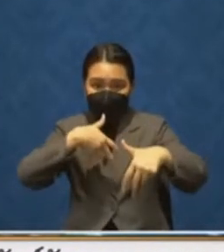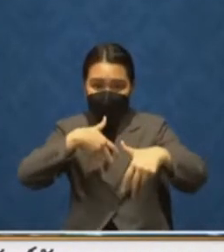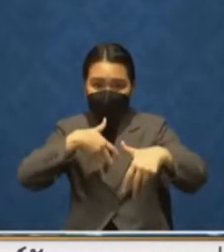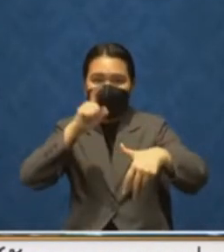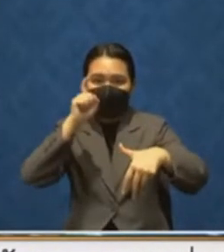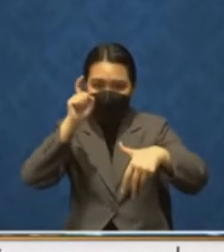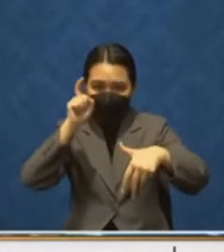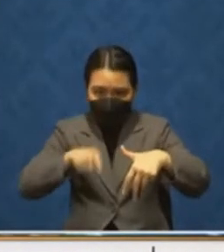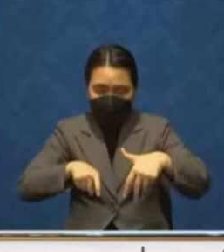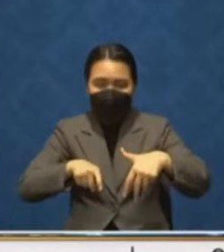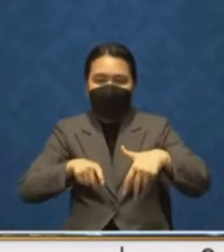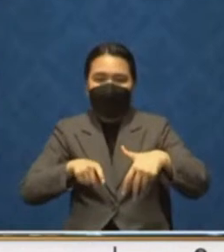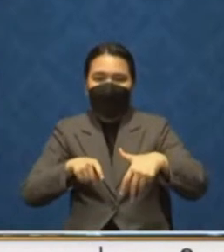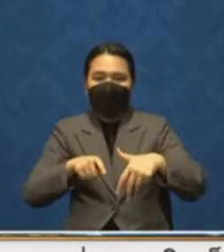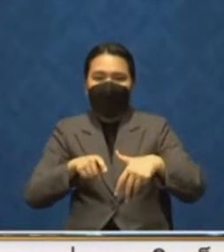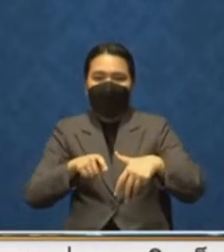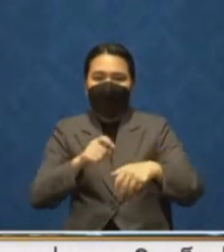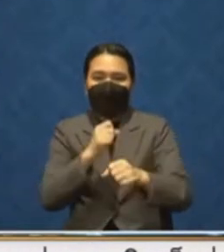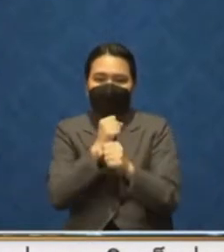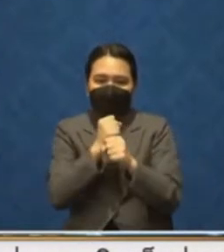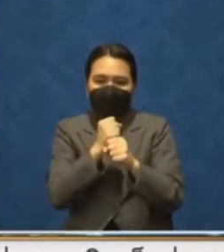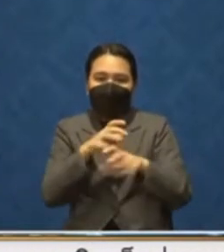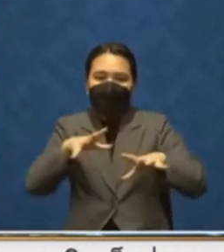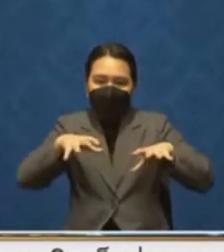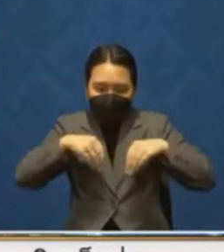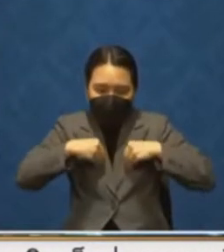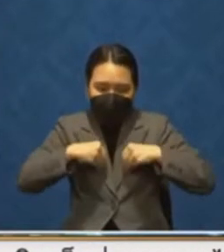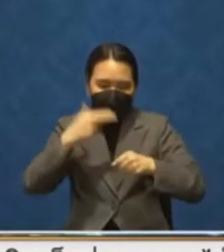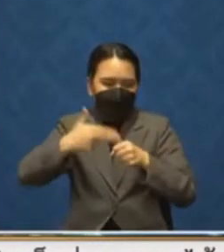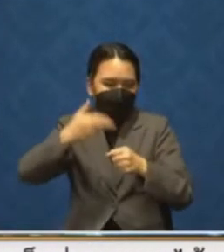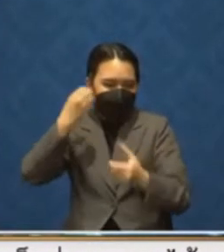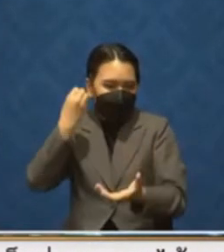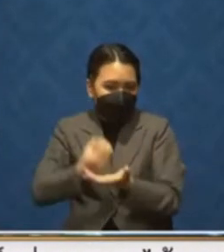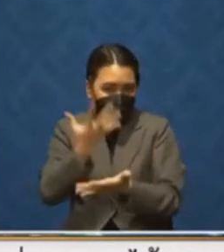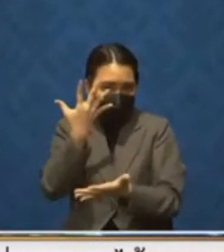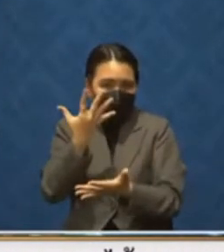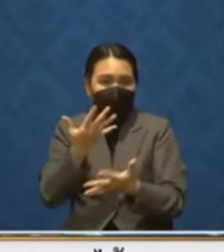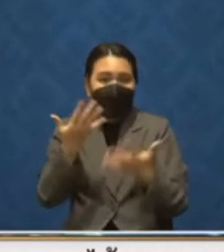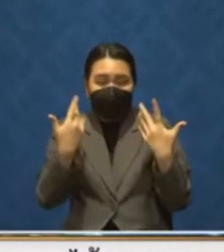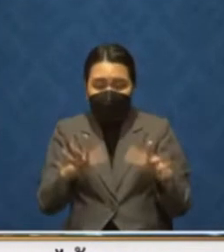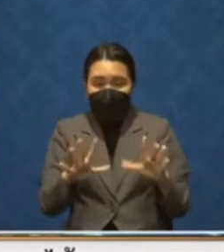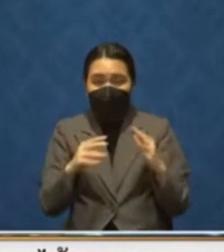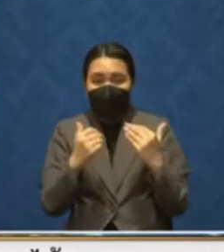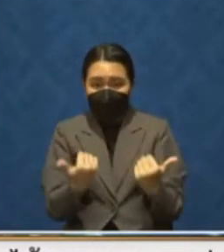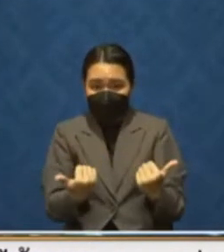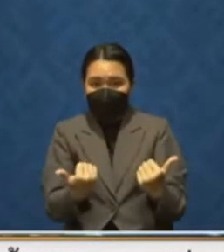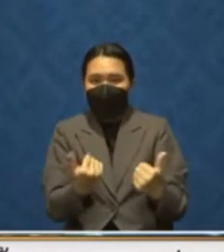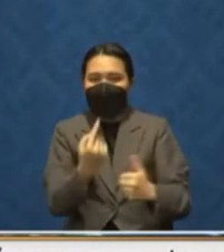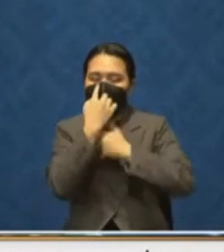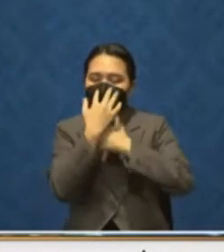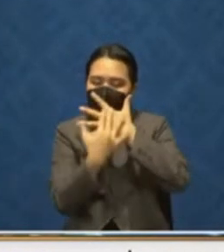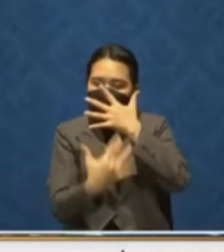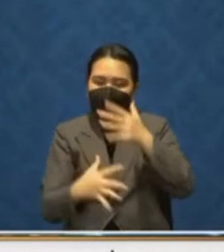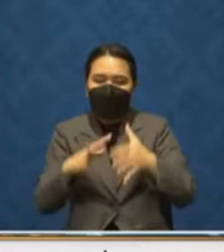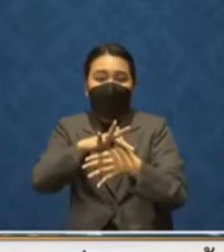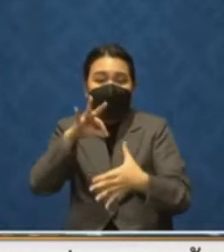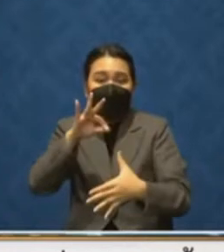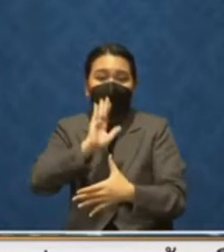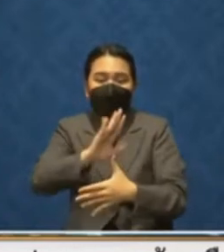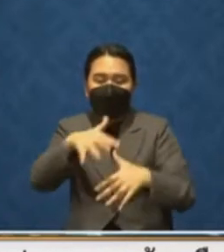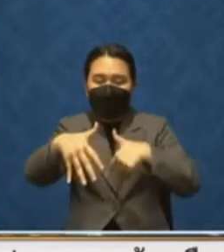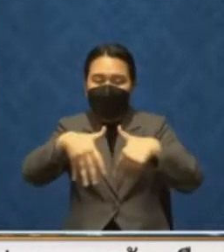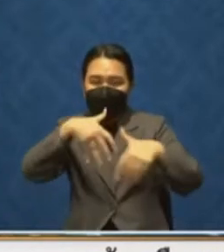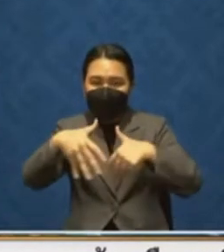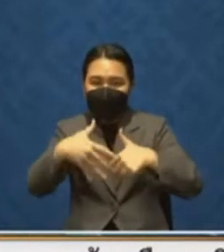ทาสของใดทุนโรงกลั่นน้ำมันเหล่านี้แล้ววันนี้สูบเลือดสูบเนื้อประชาชนจนจะสิ้นเนื้อประดาตัว